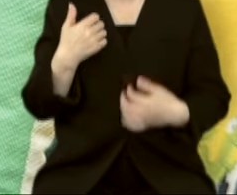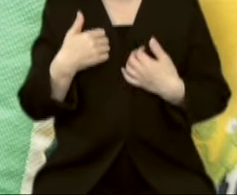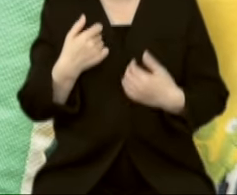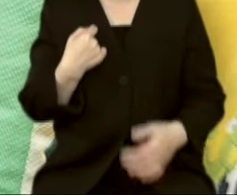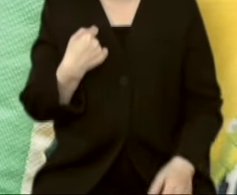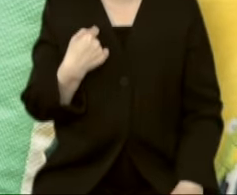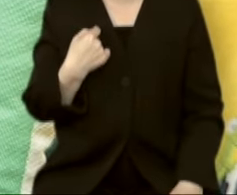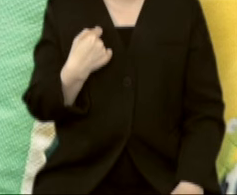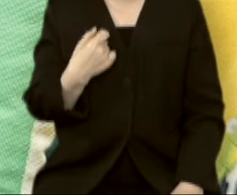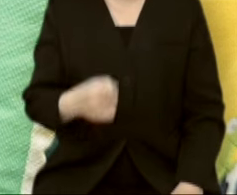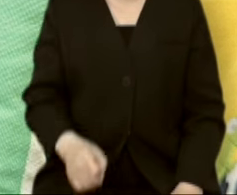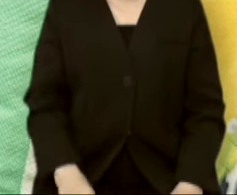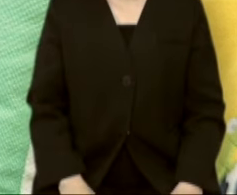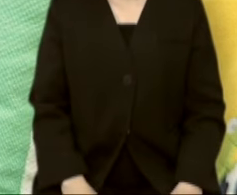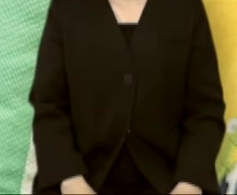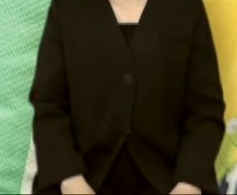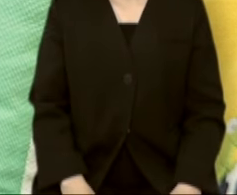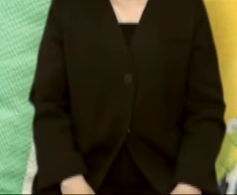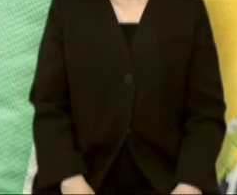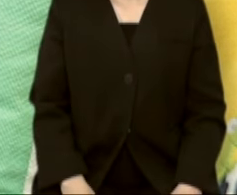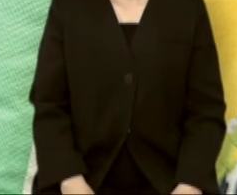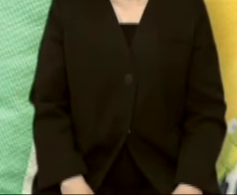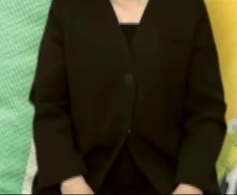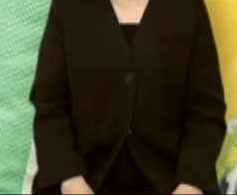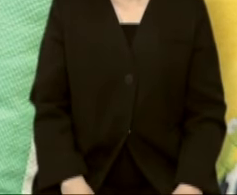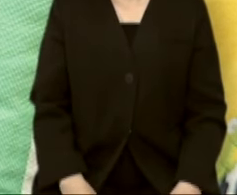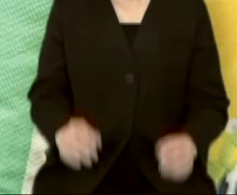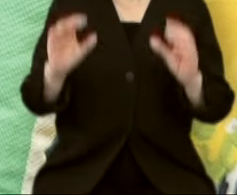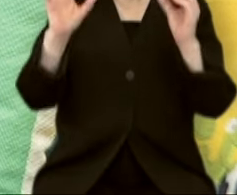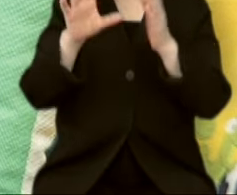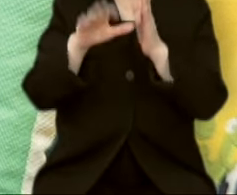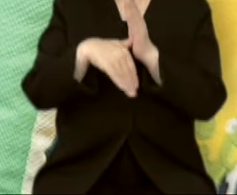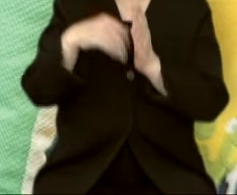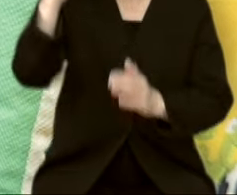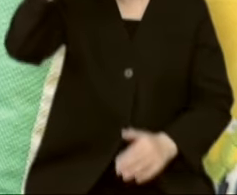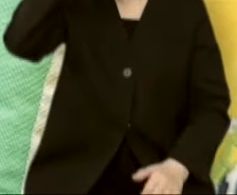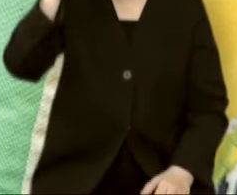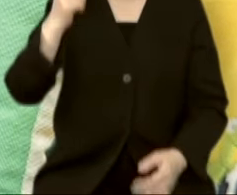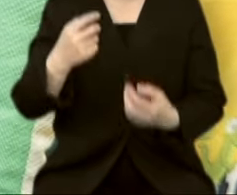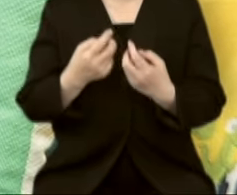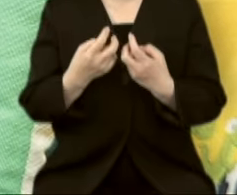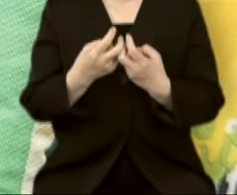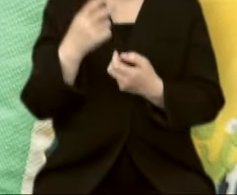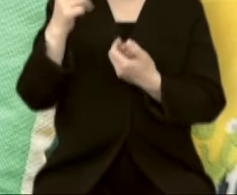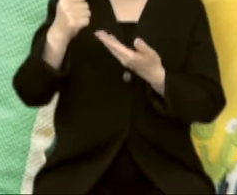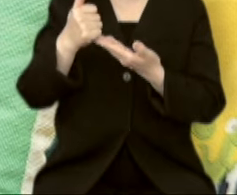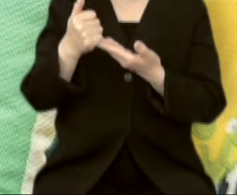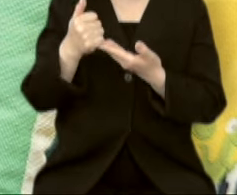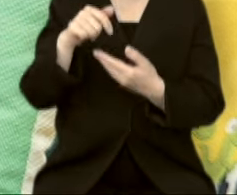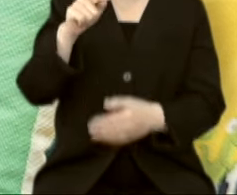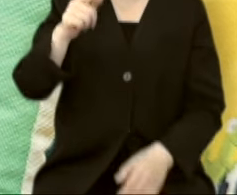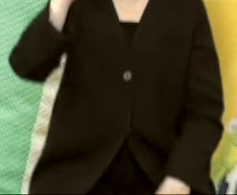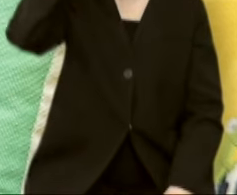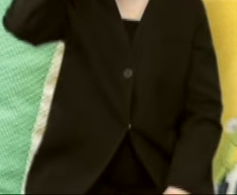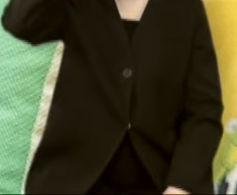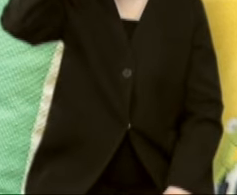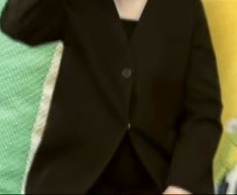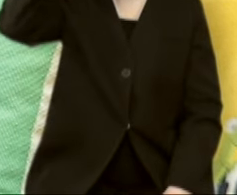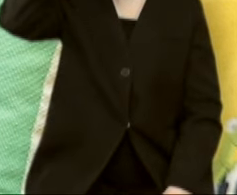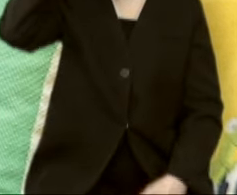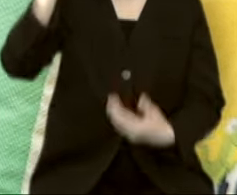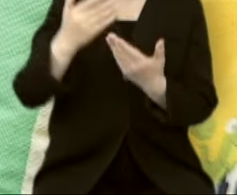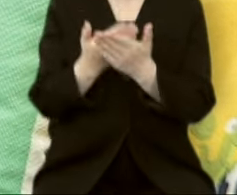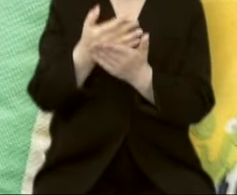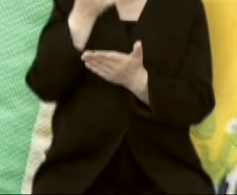기뻤어요. 근데 그 어린 시절을 제가 어떻게 기억하겠어요. 근데 하나님께서 그거를 기억나게